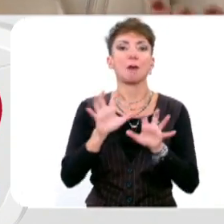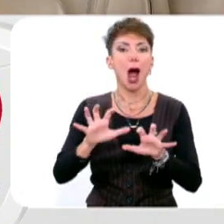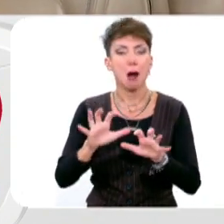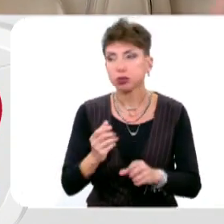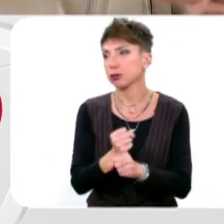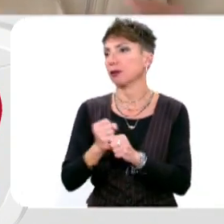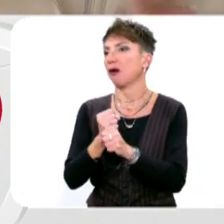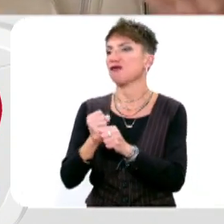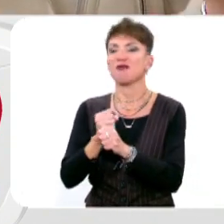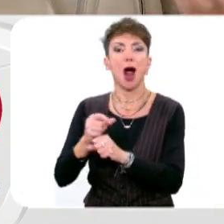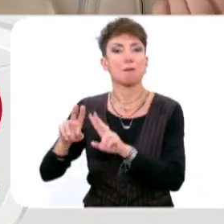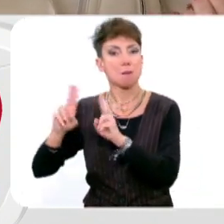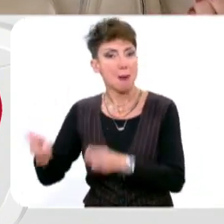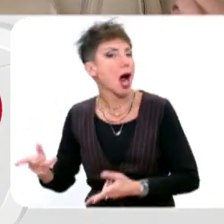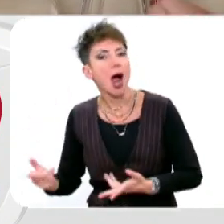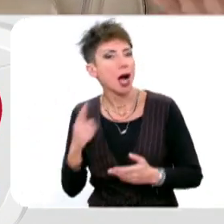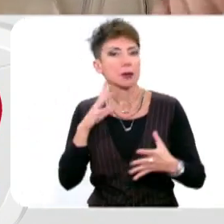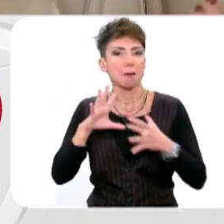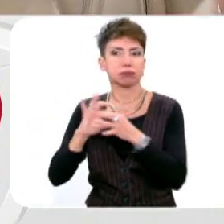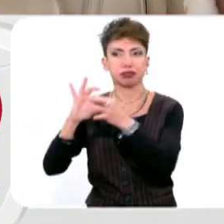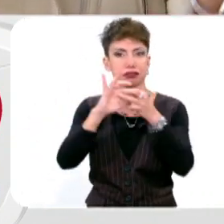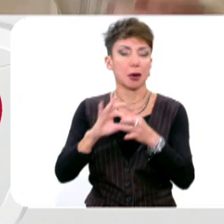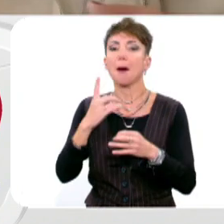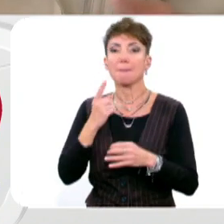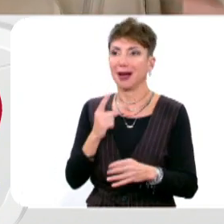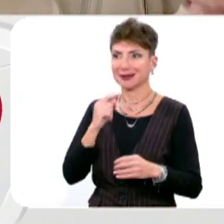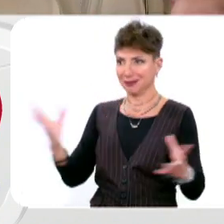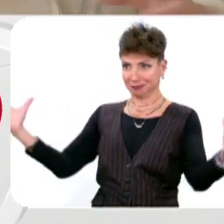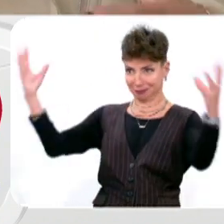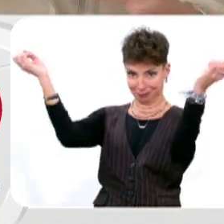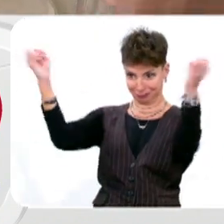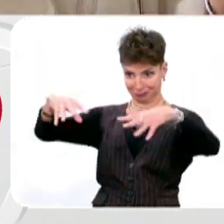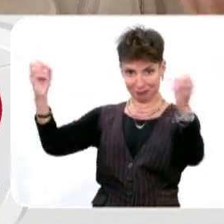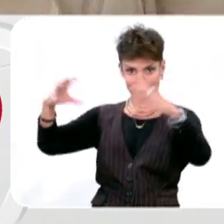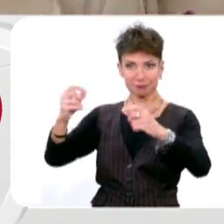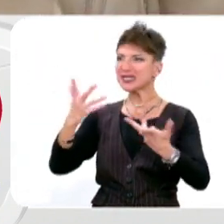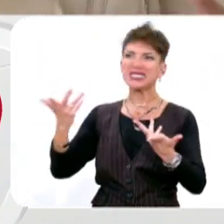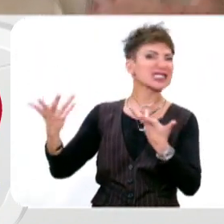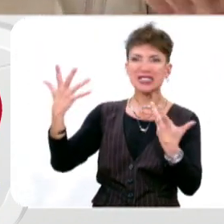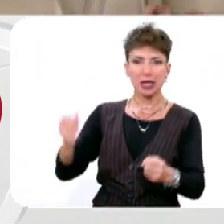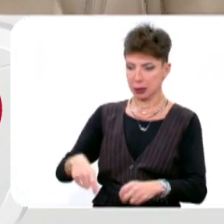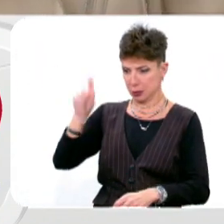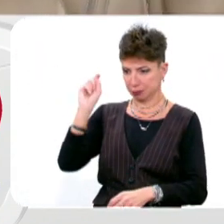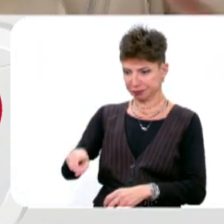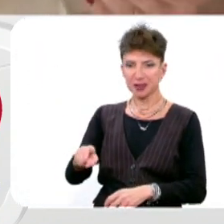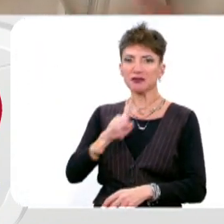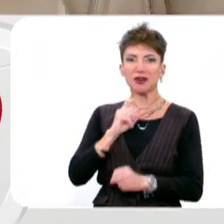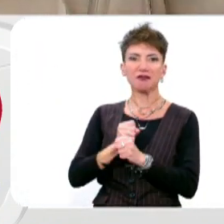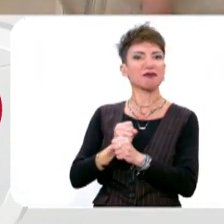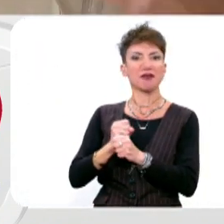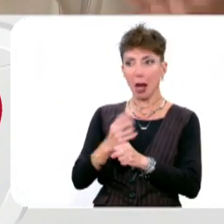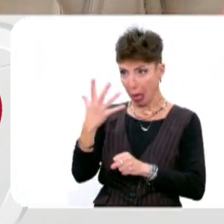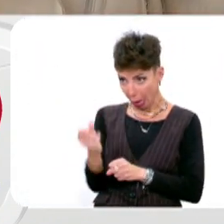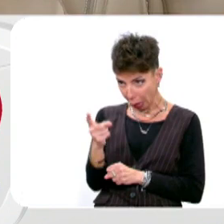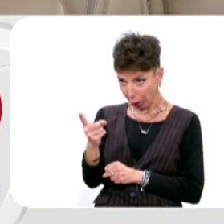οι πολίτες θα μπορούν μέσω της εφαρμογής να πληκτρολογούν το φάρμακο που αναζητούν, να βλέπουν αν υπάρχει στα φαρμακεία και αν δεν υπάρχει, να